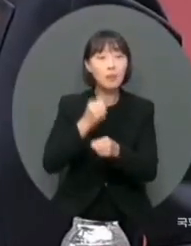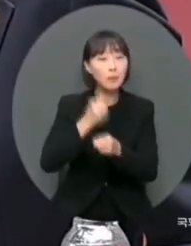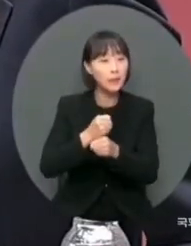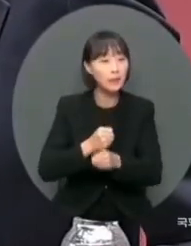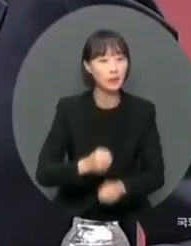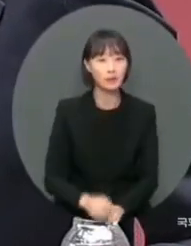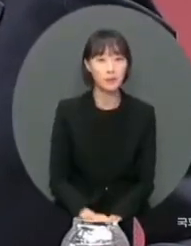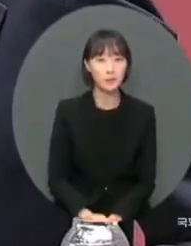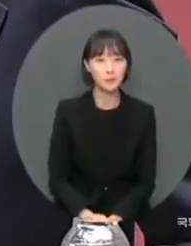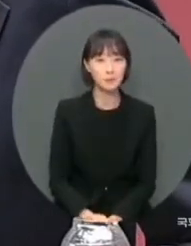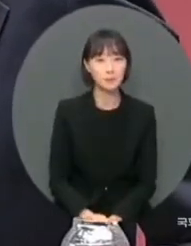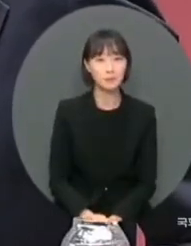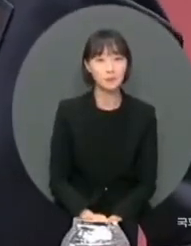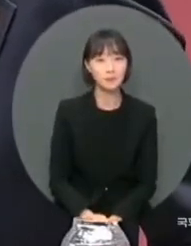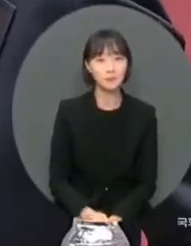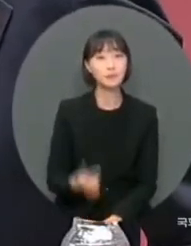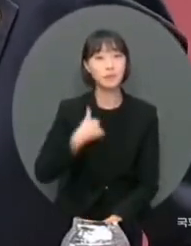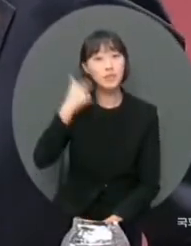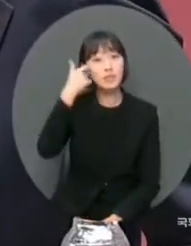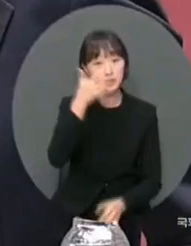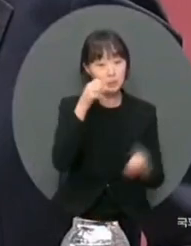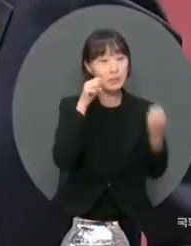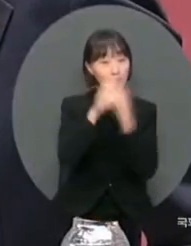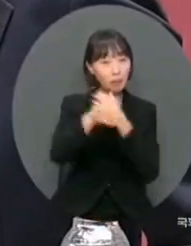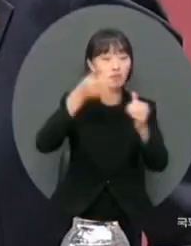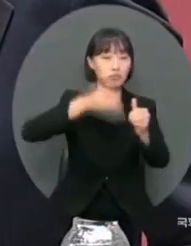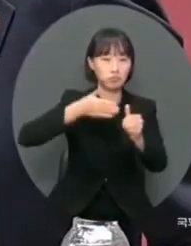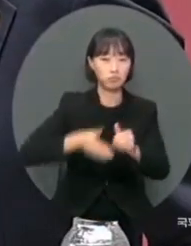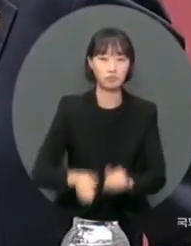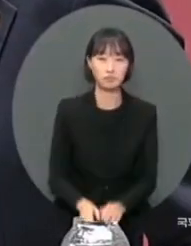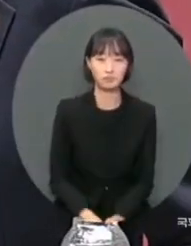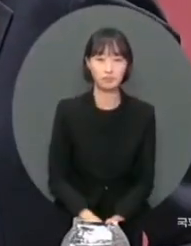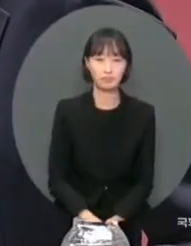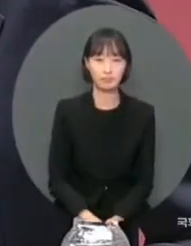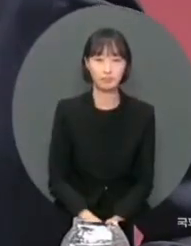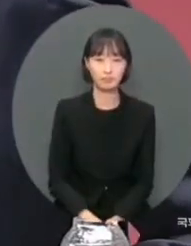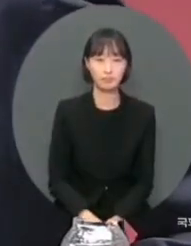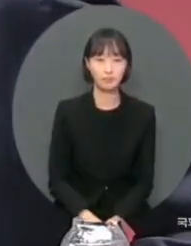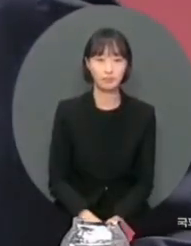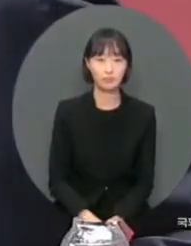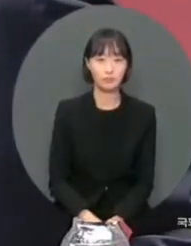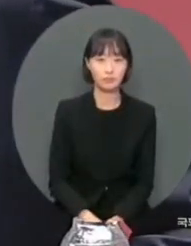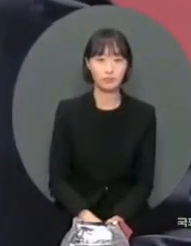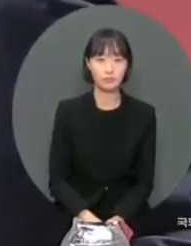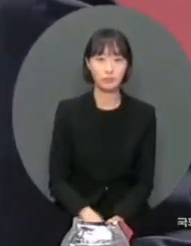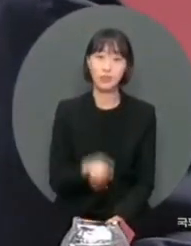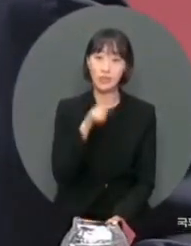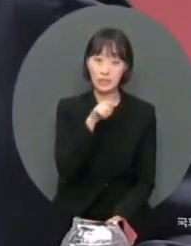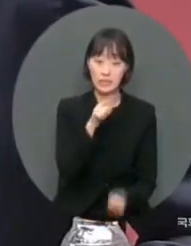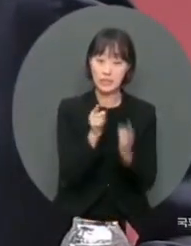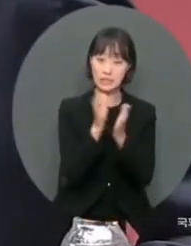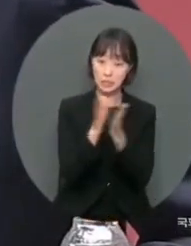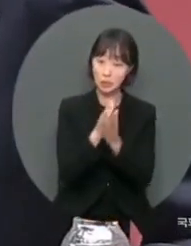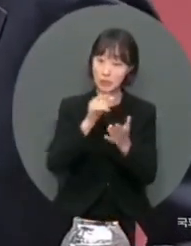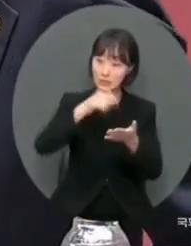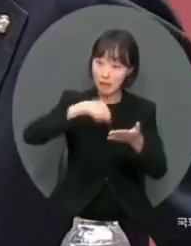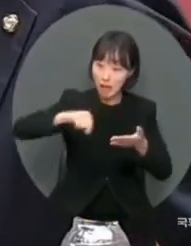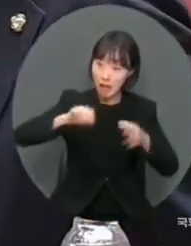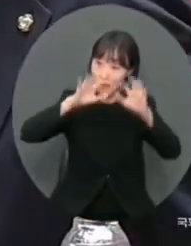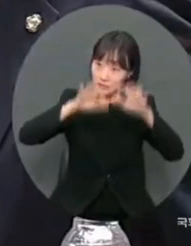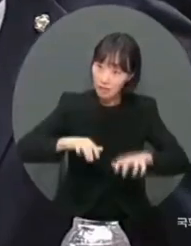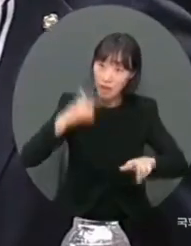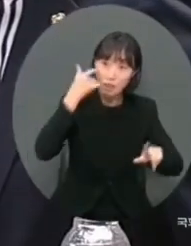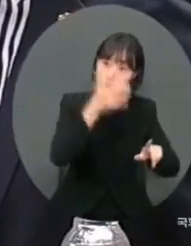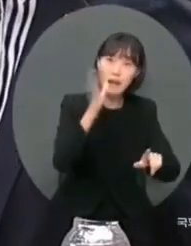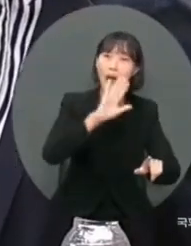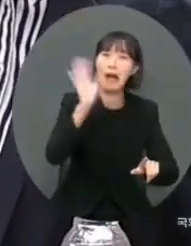건가요? 제 질문에 답을 해주십시오. 좀 제가 총리님께서 이거를 쓰셨나고 묻지 않았습니다. 아니